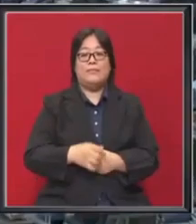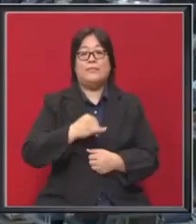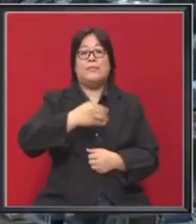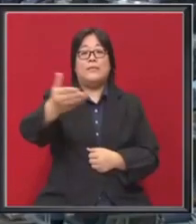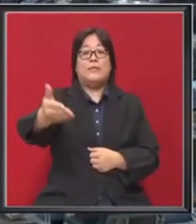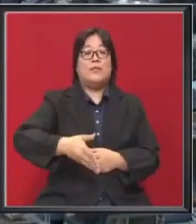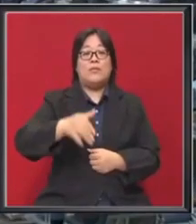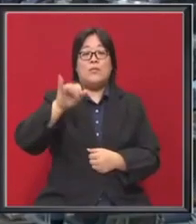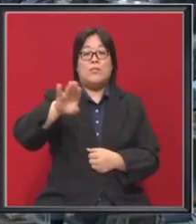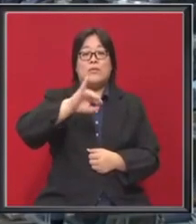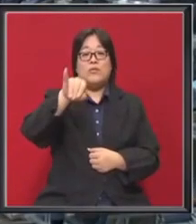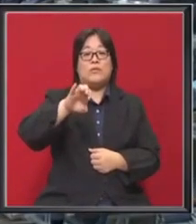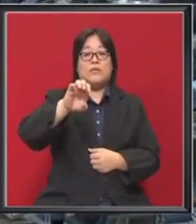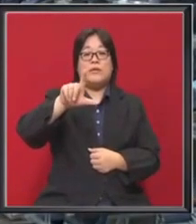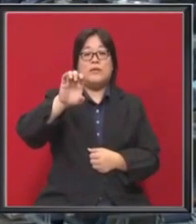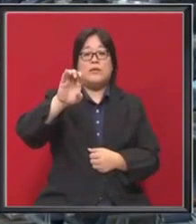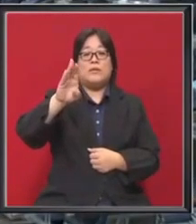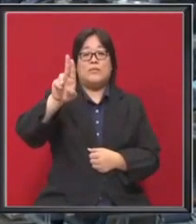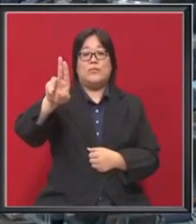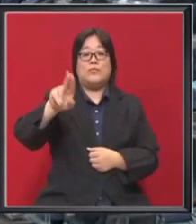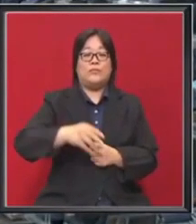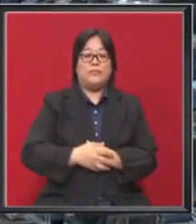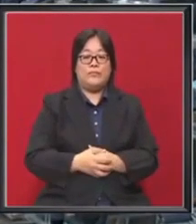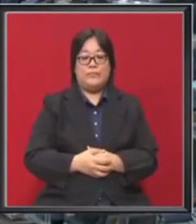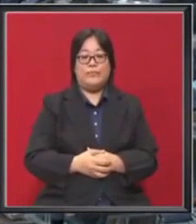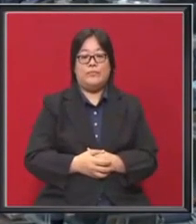Hai jemputnya Bro hormat jelebu